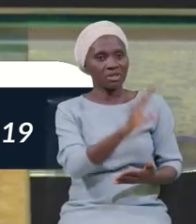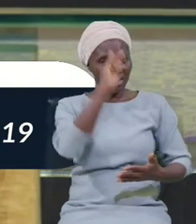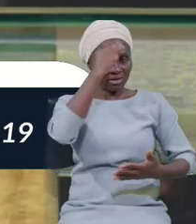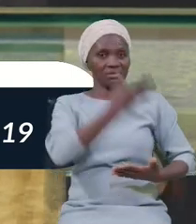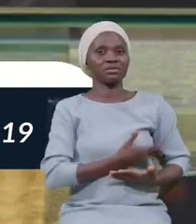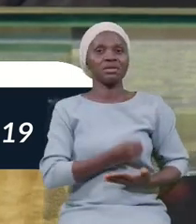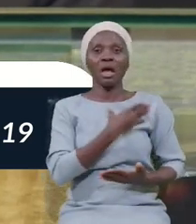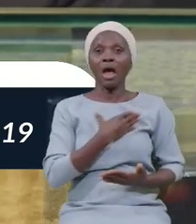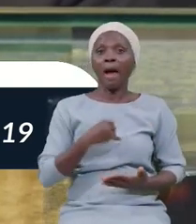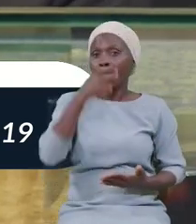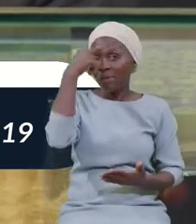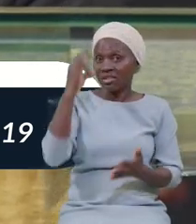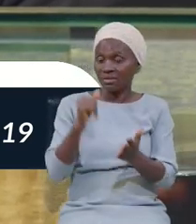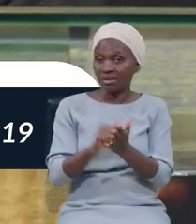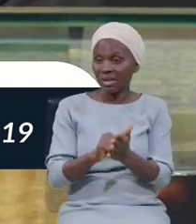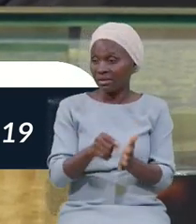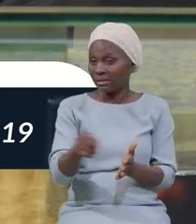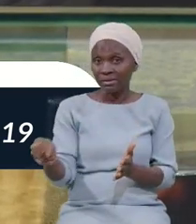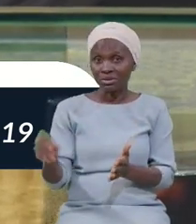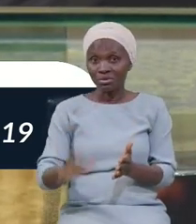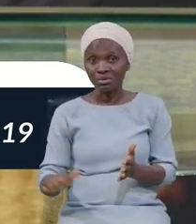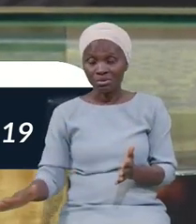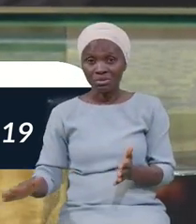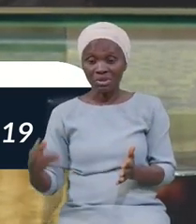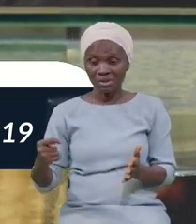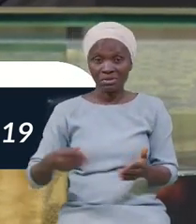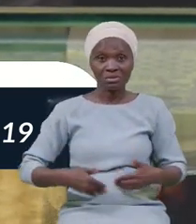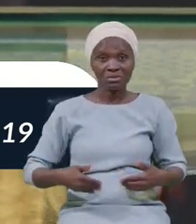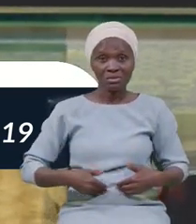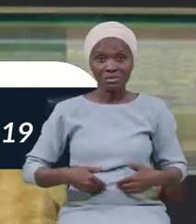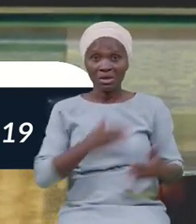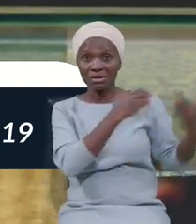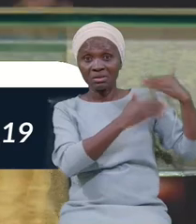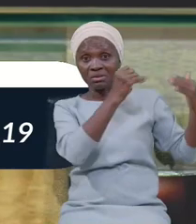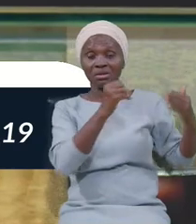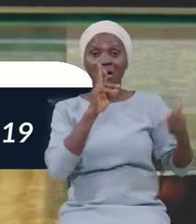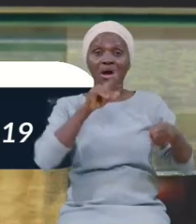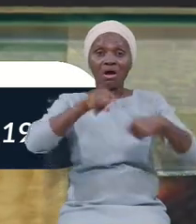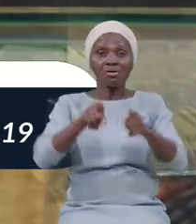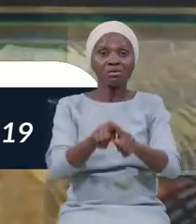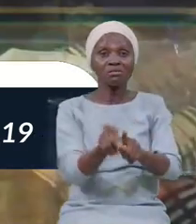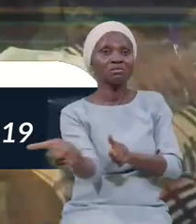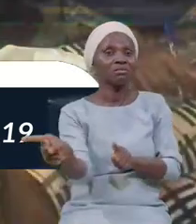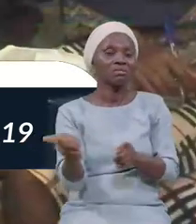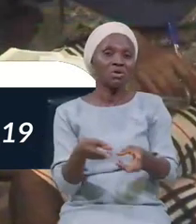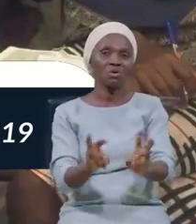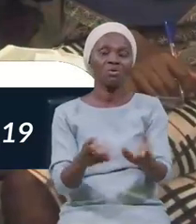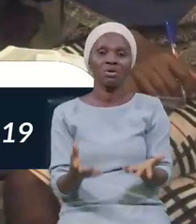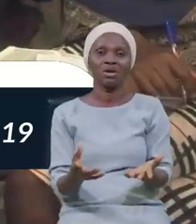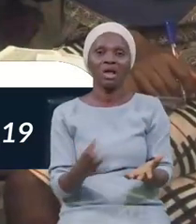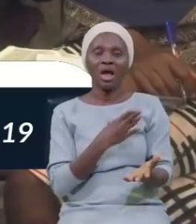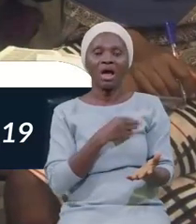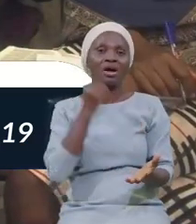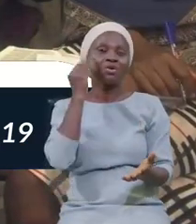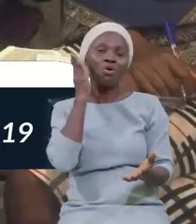de cela, ces enfants et la génération jeune s'égarent. Alors, l'instruction